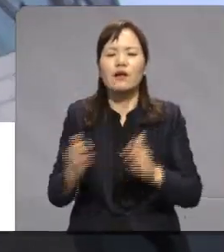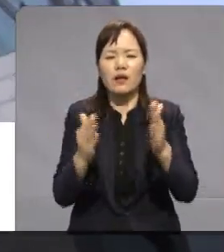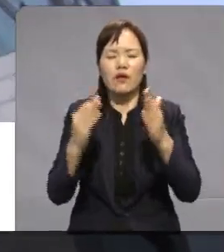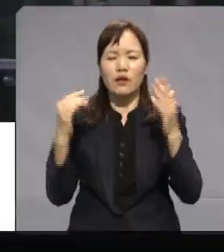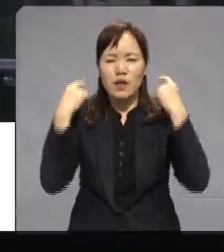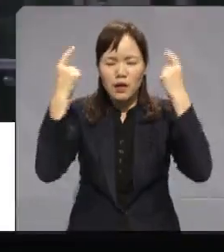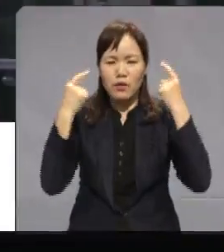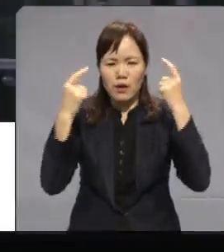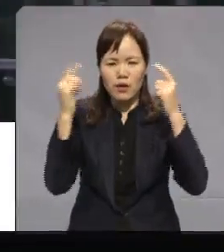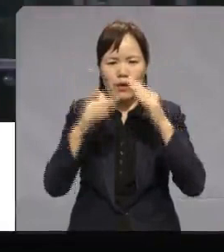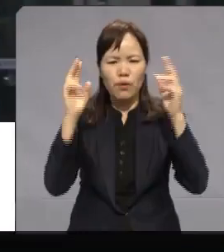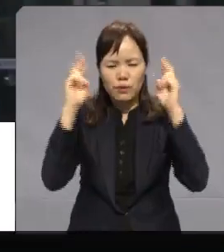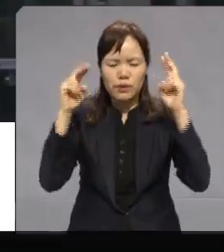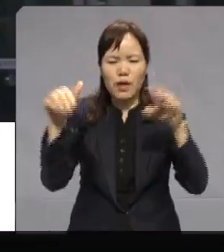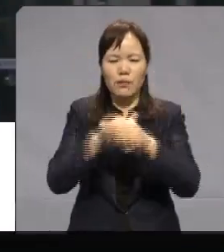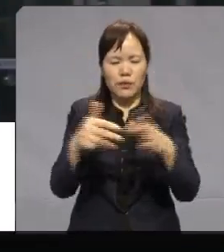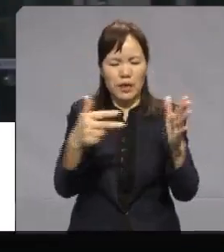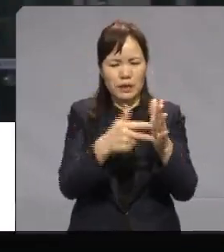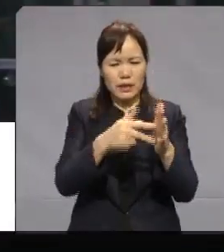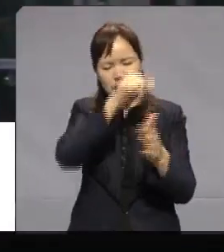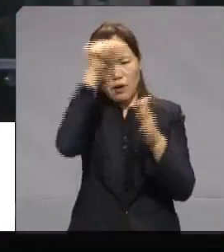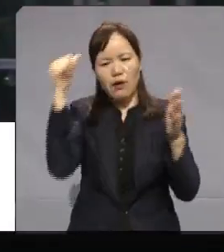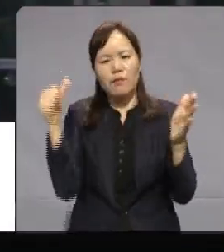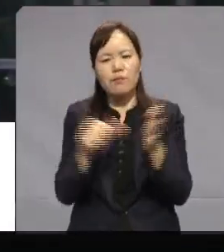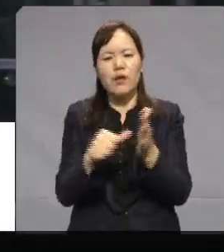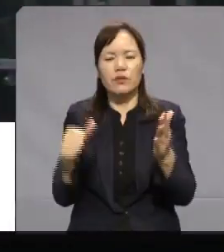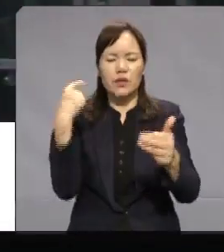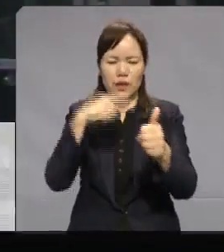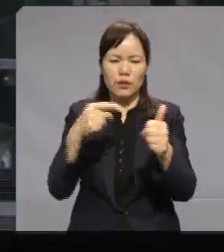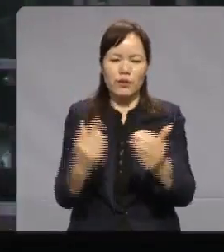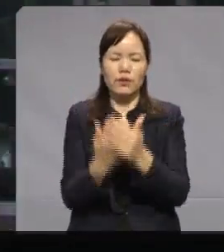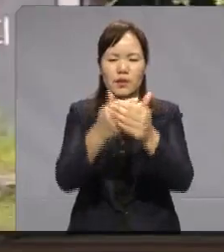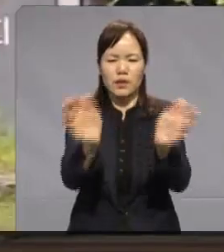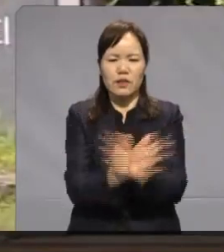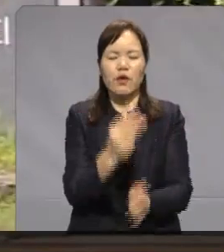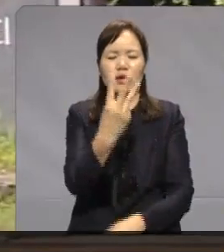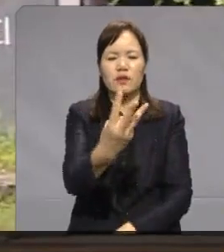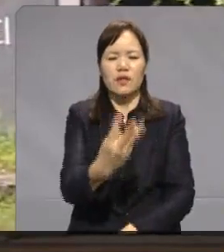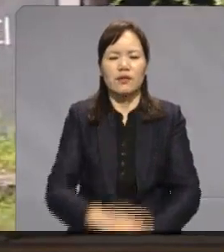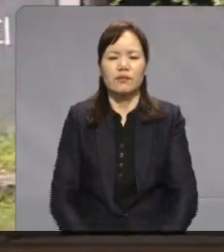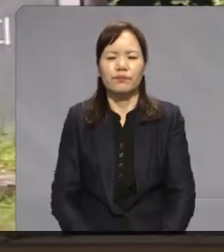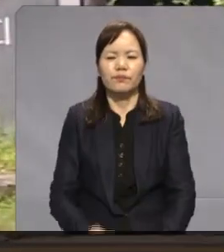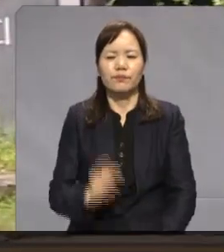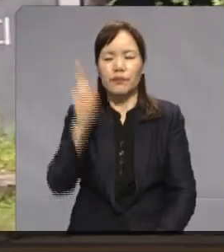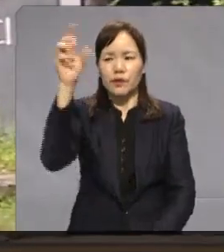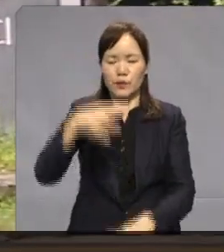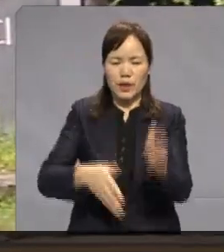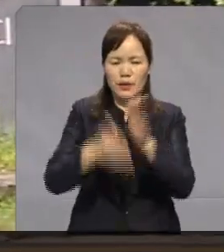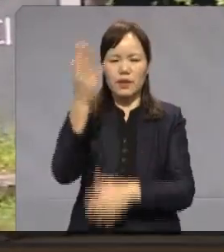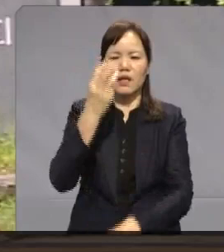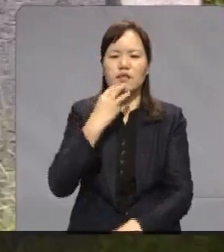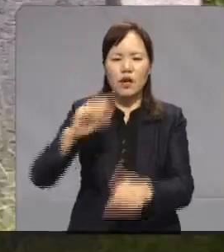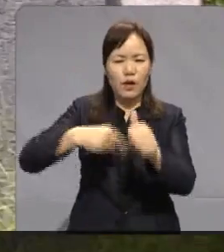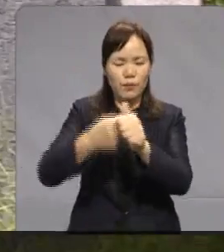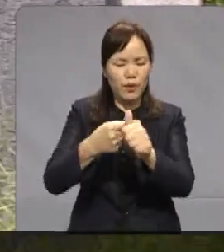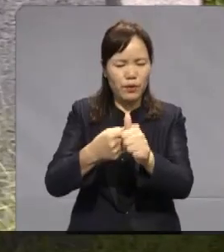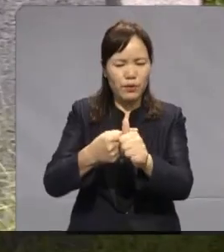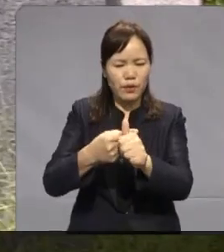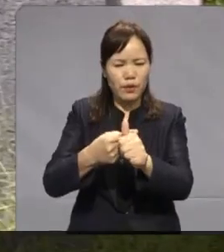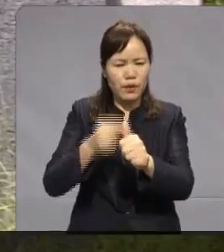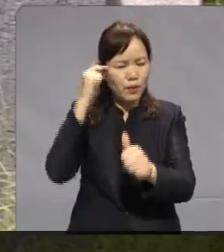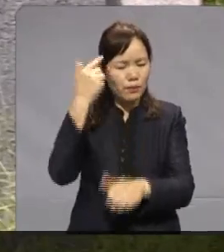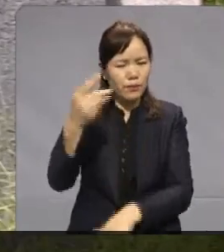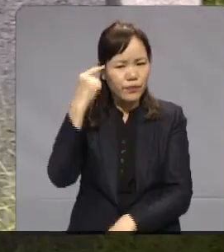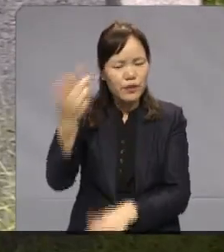관광공사 문화재단 평생교육 진흥원 등 세곳 고양시가 서울편입 여론수렴에